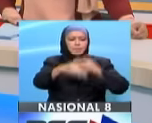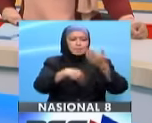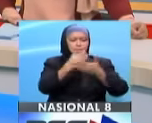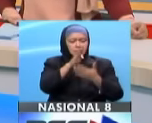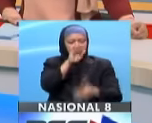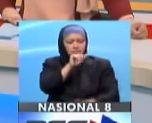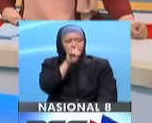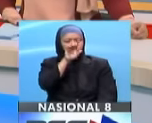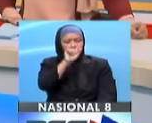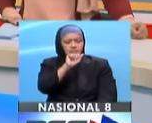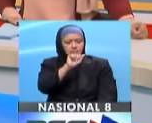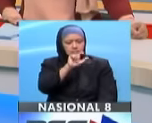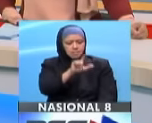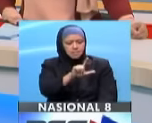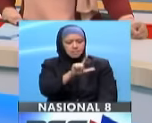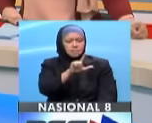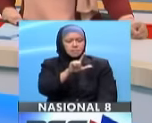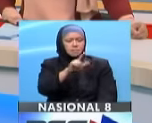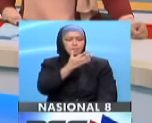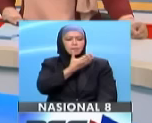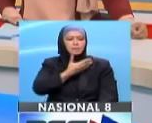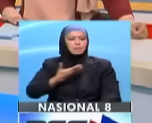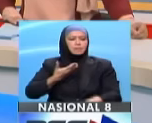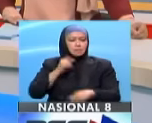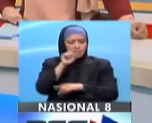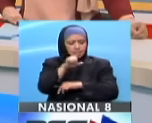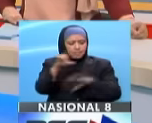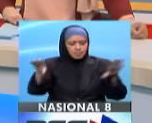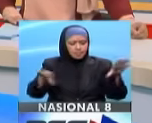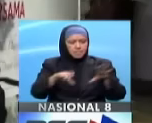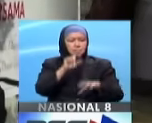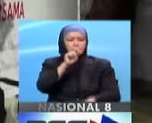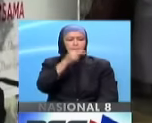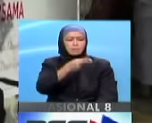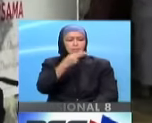Haji tahun ini sebanyak 10 orang.